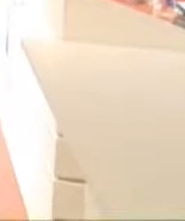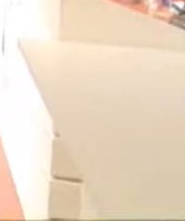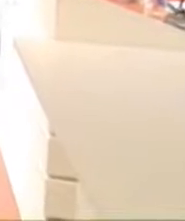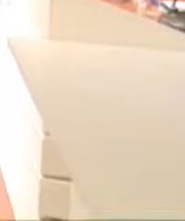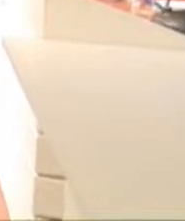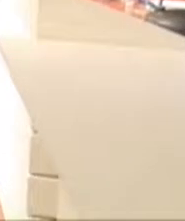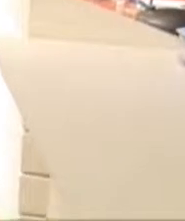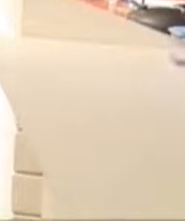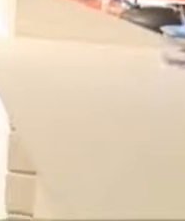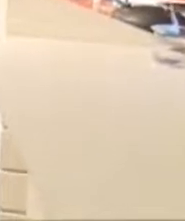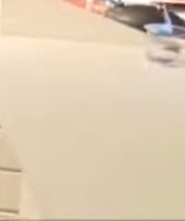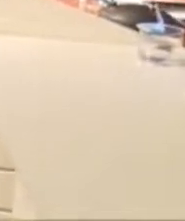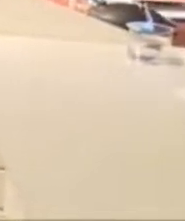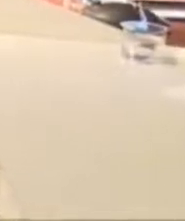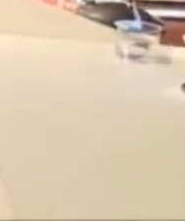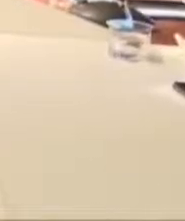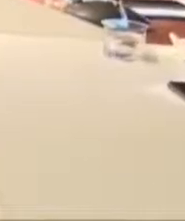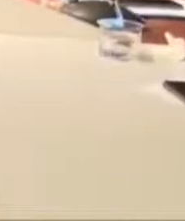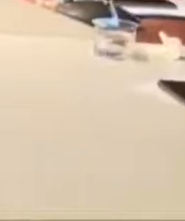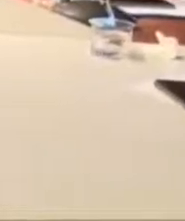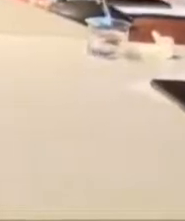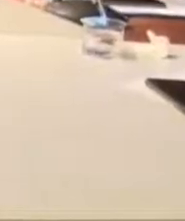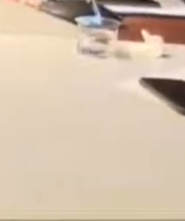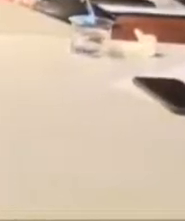Evet, Allah rahmet eylesin, ruhları şad olsun.